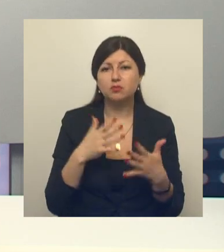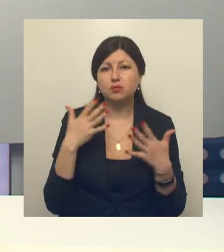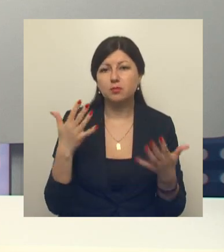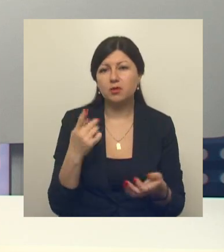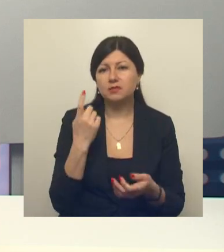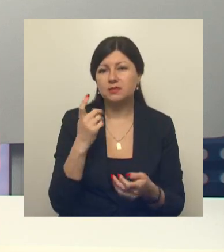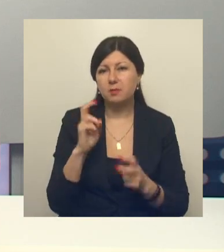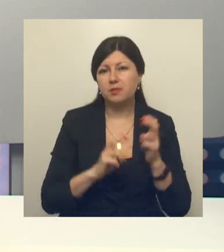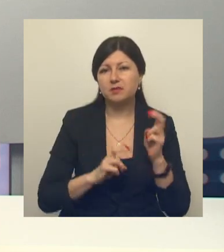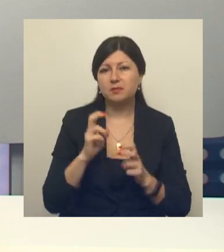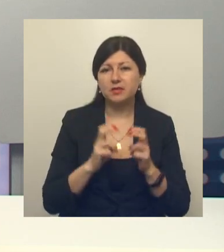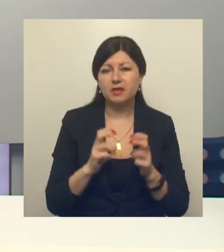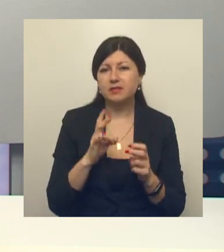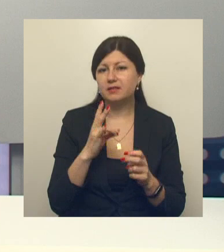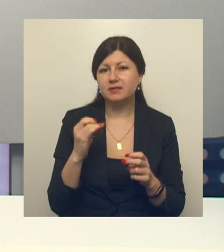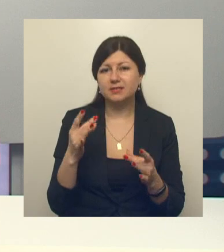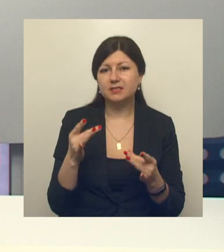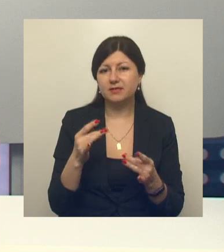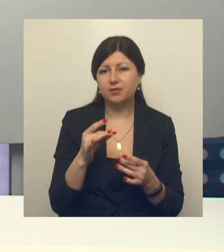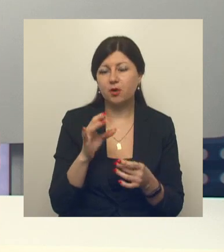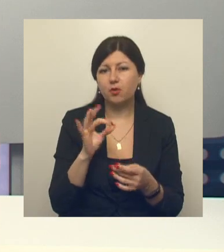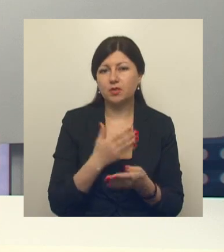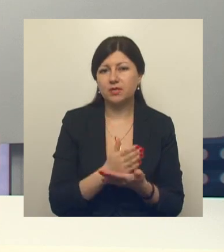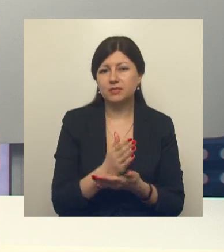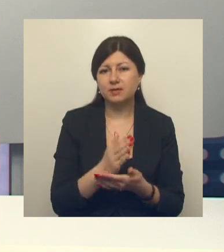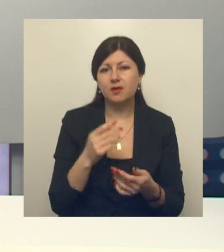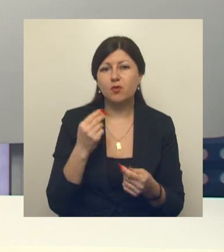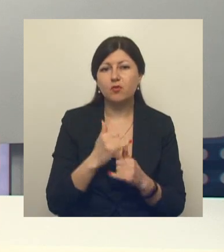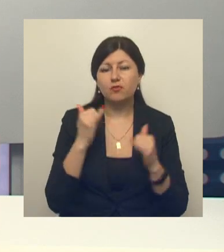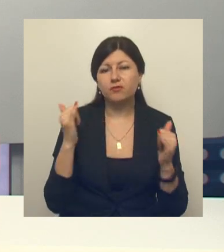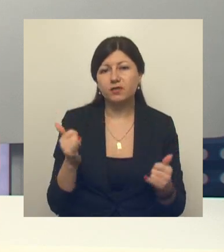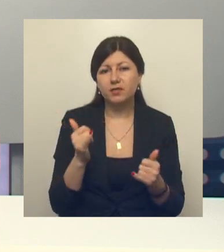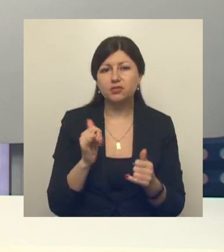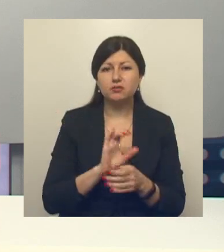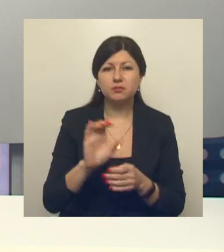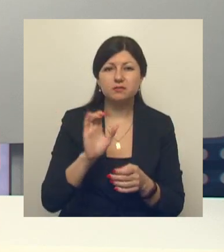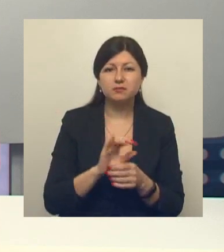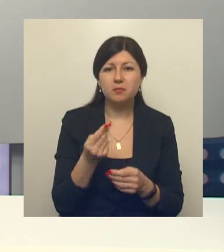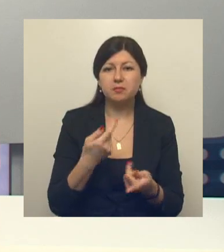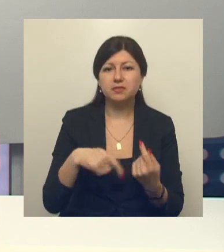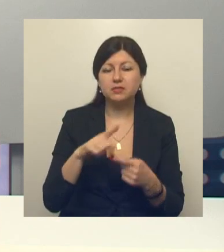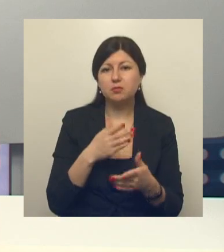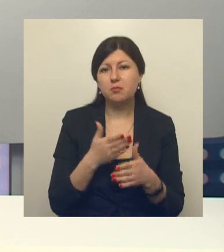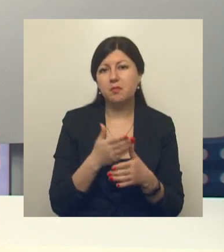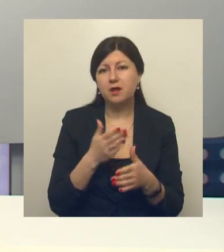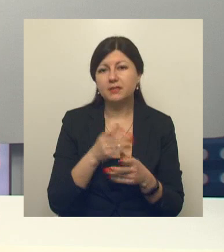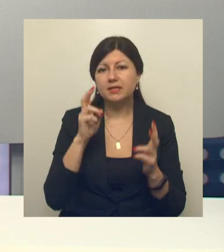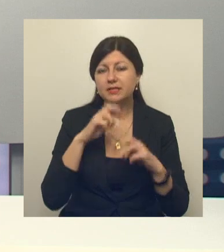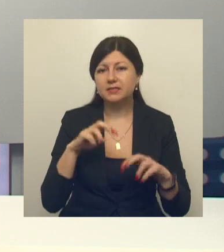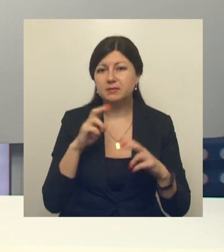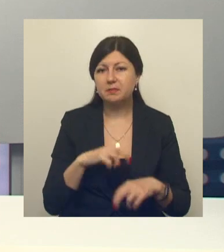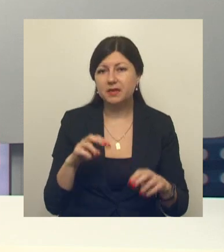100 предприятий базовых несырьевых отраслей. Увеличить эффективность производства бизнесу помогают эксперты регионального